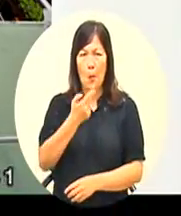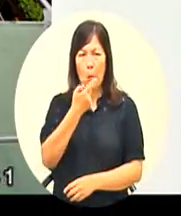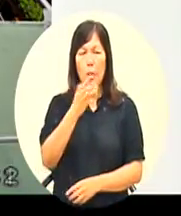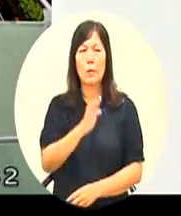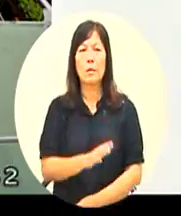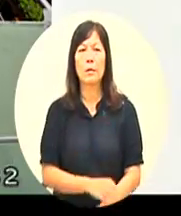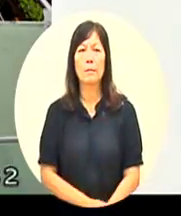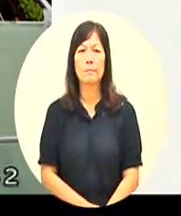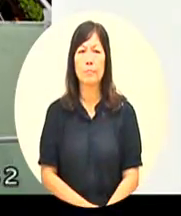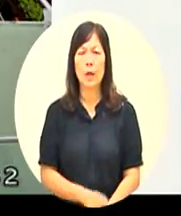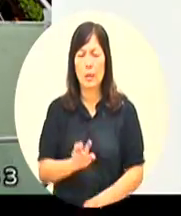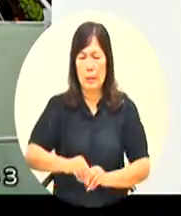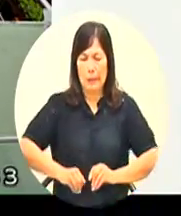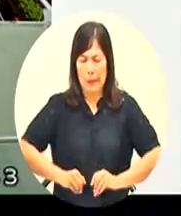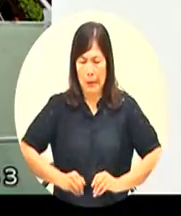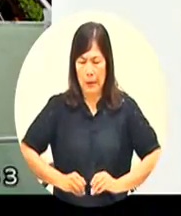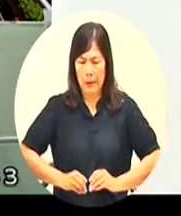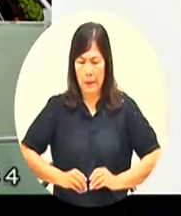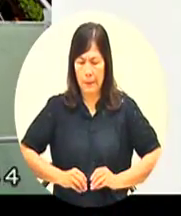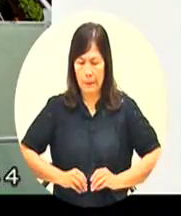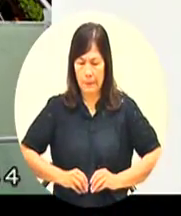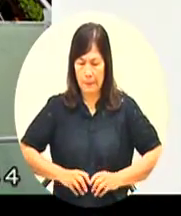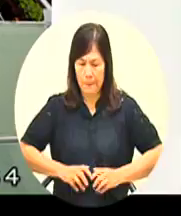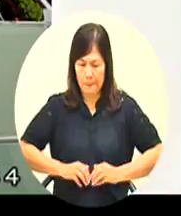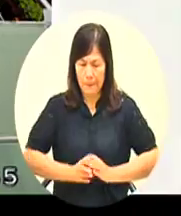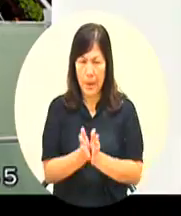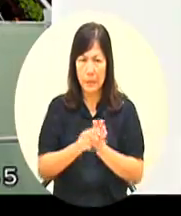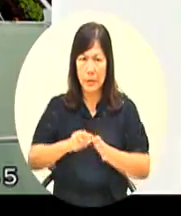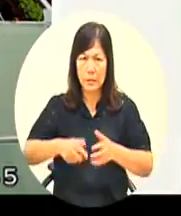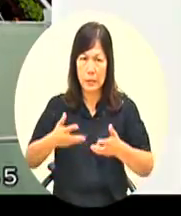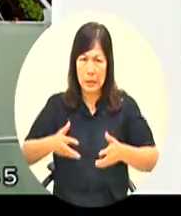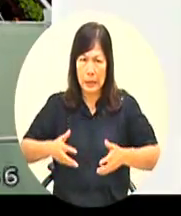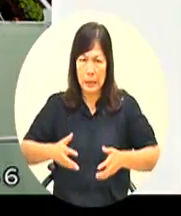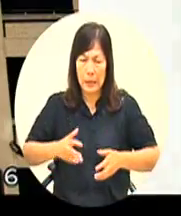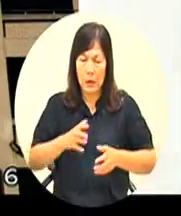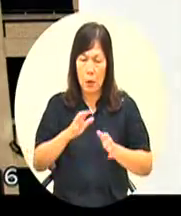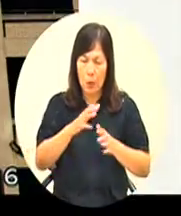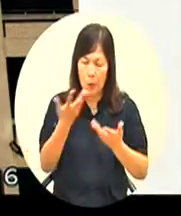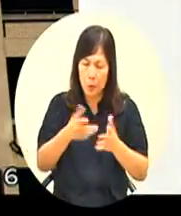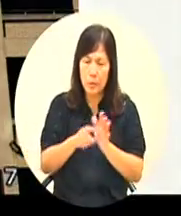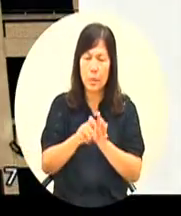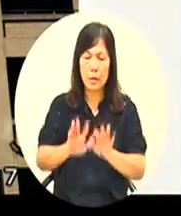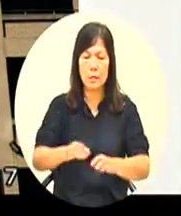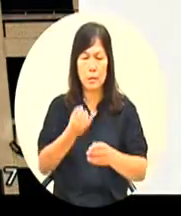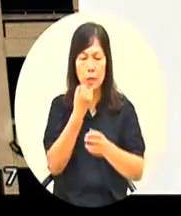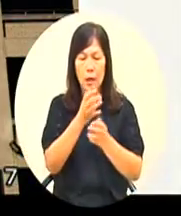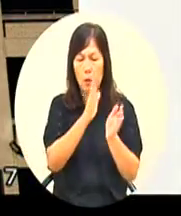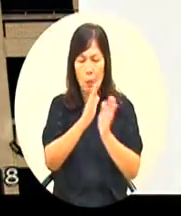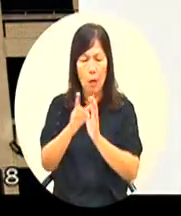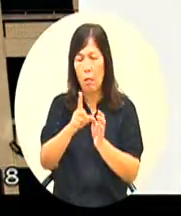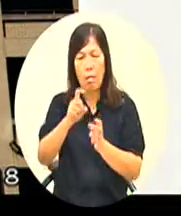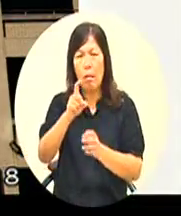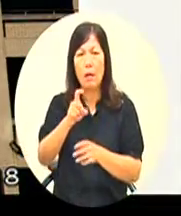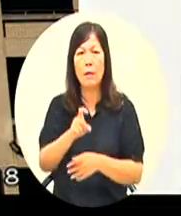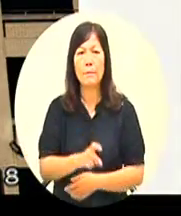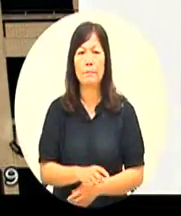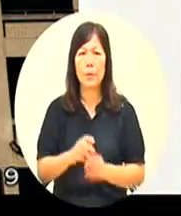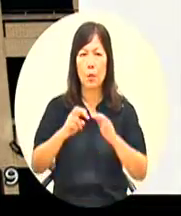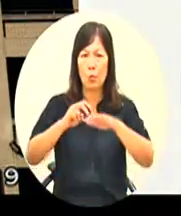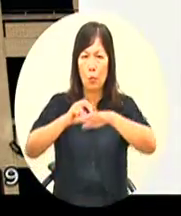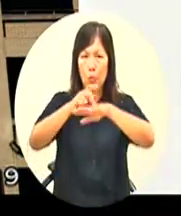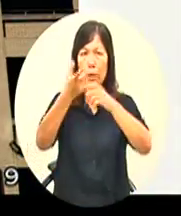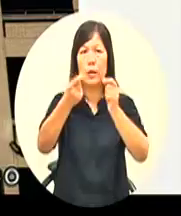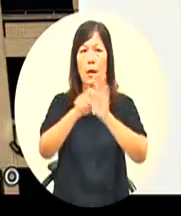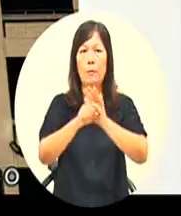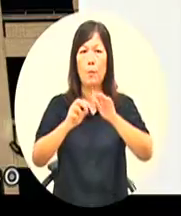觉得这个是有立即性的一个安全性问题，但是到现在还是都没有办法去处理哈。包括这个楼梯，你看这那么